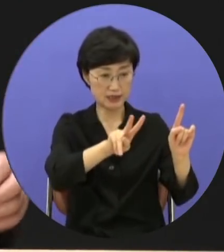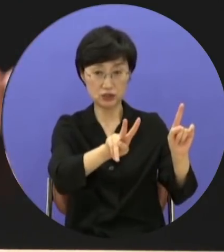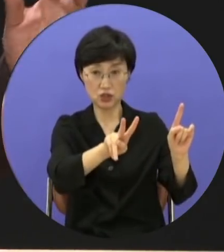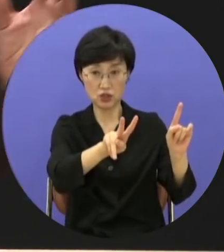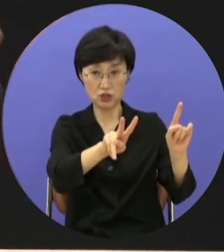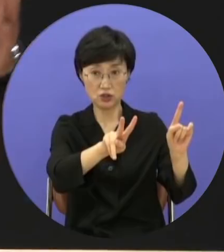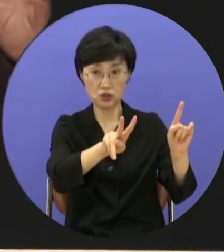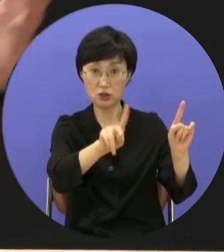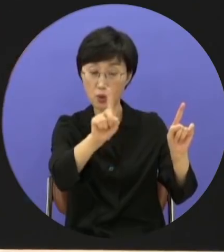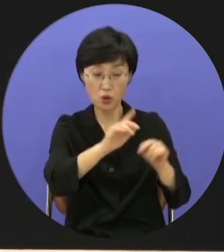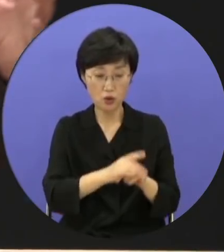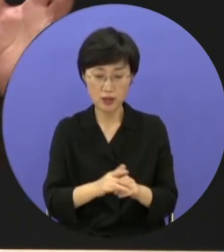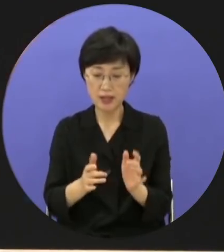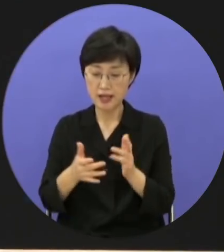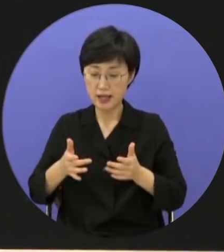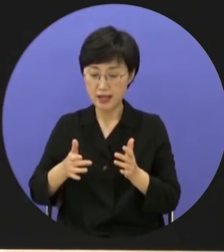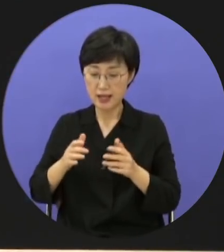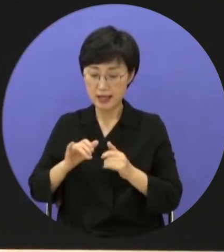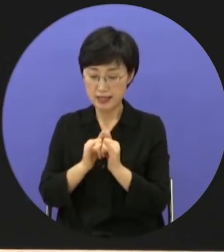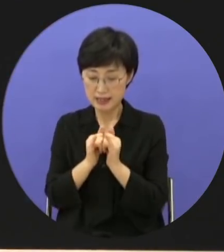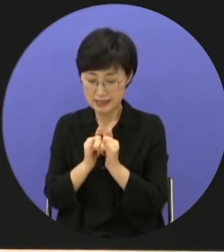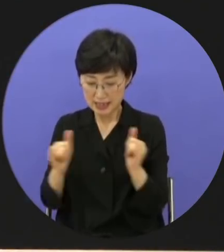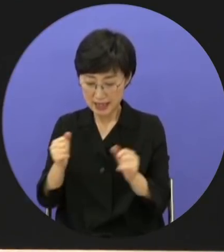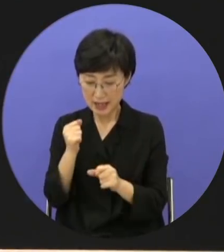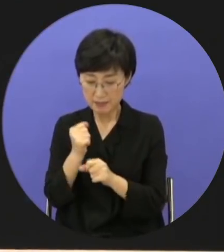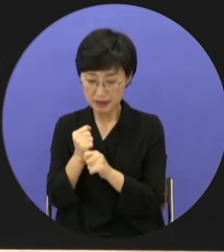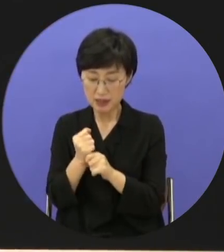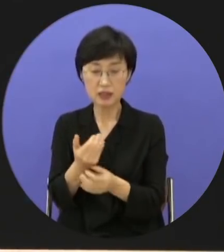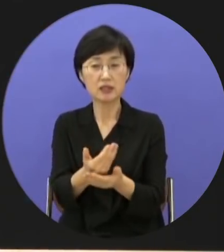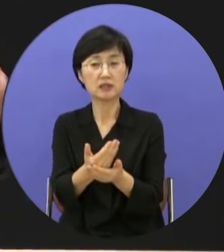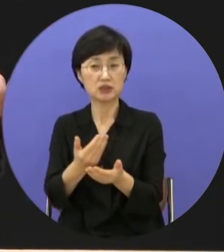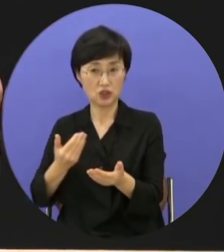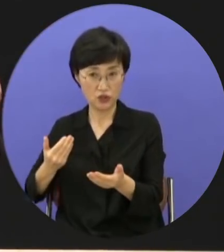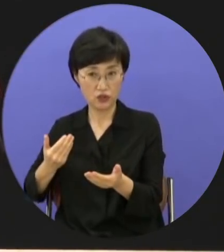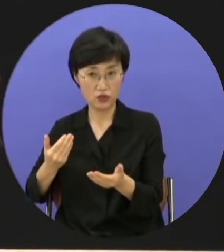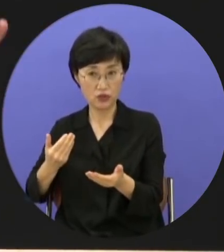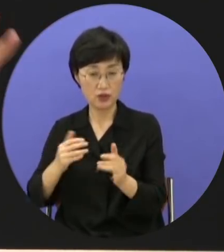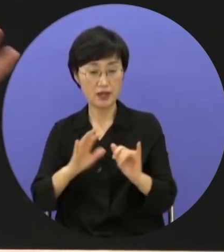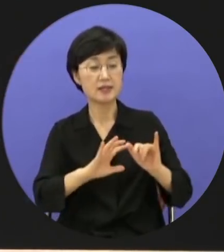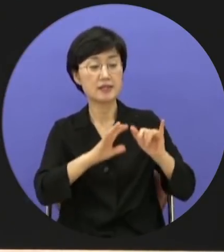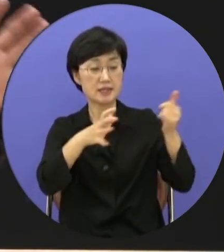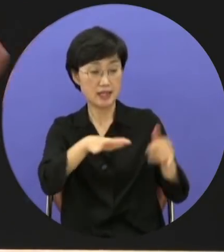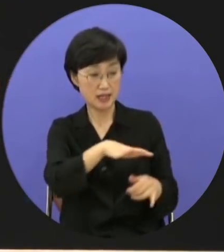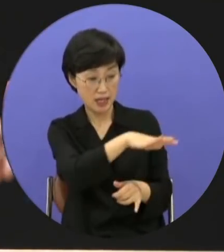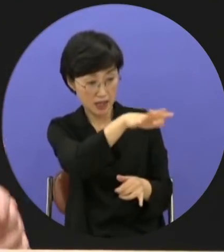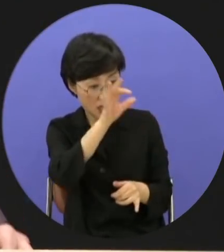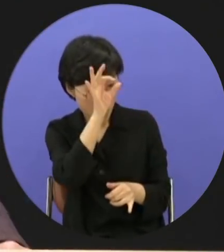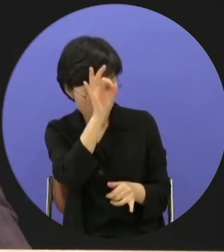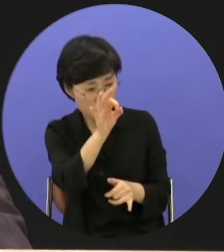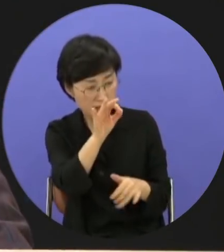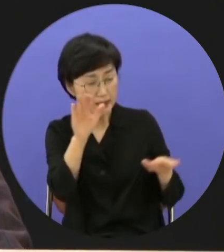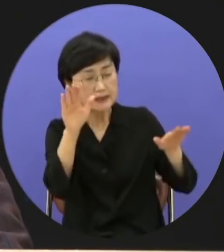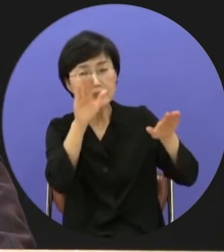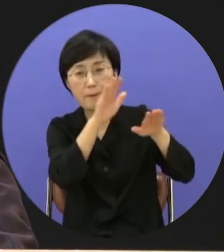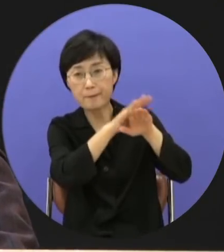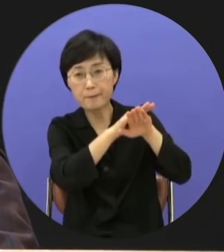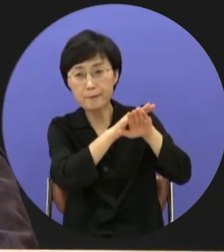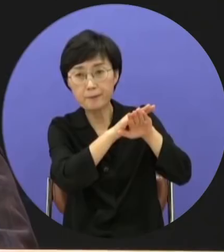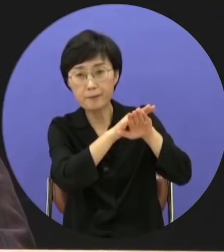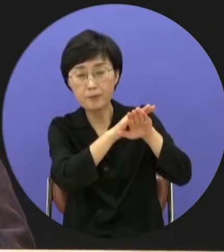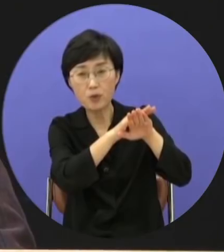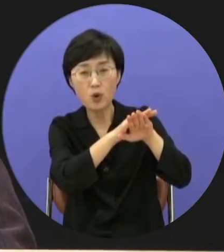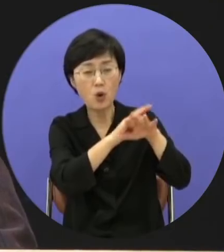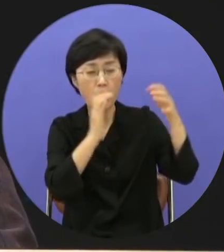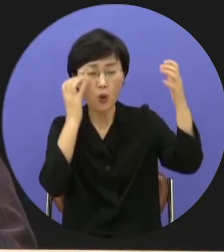전에 벌써 흑암, 공허, 혼돈 속에 이 지금 사단이요. 타락해서 움직이고 있는 거예요. Genesis 1:2